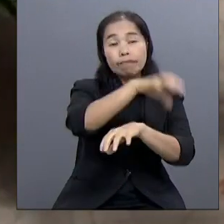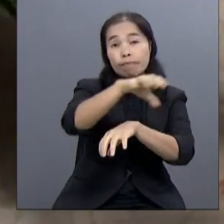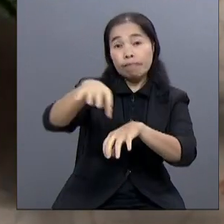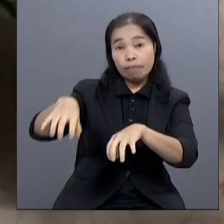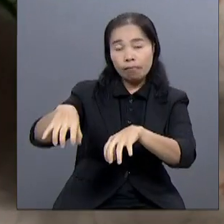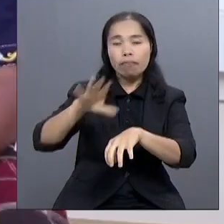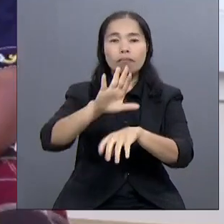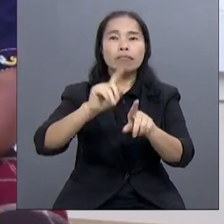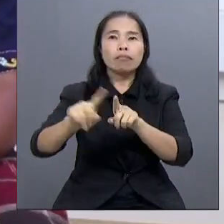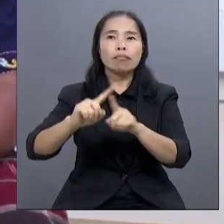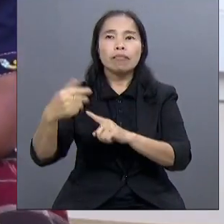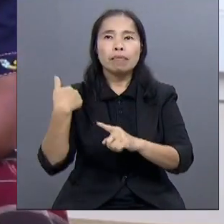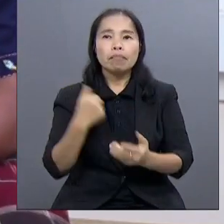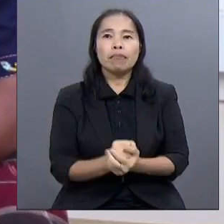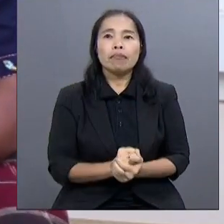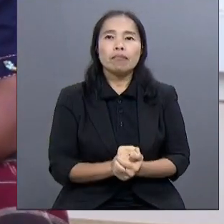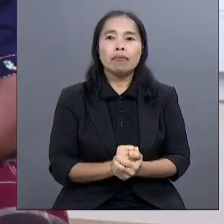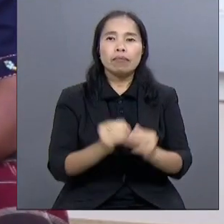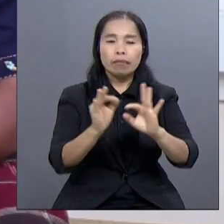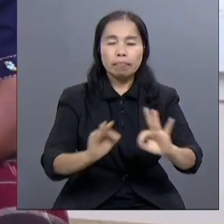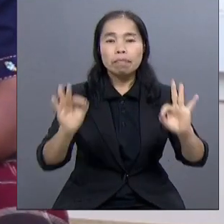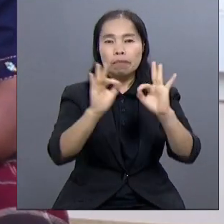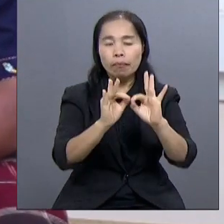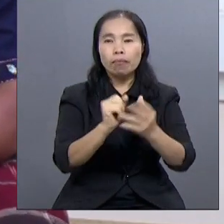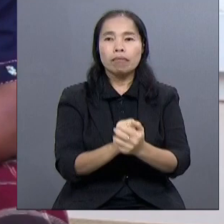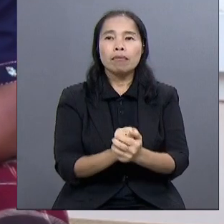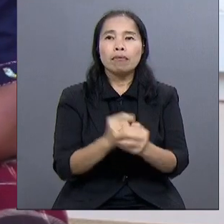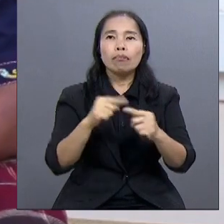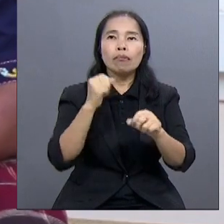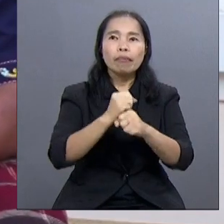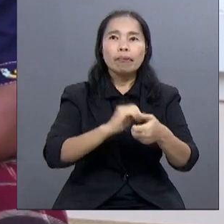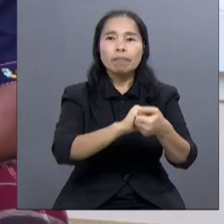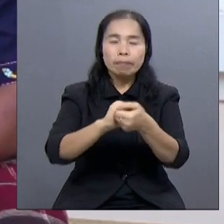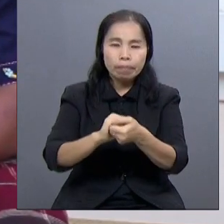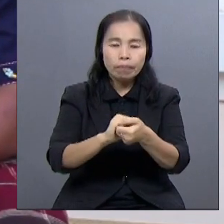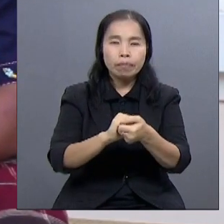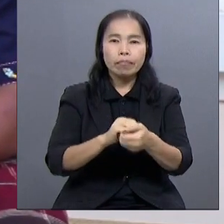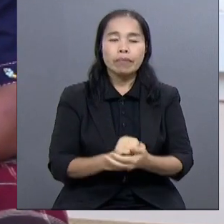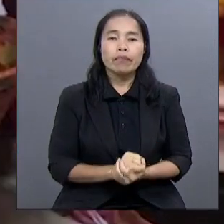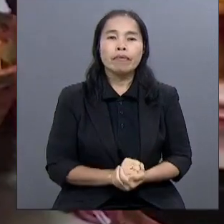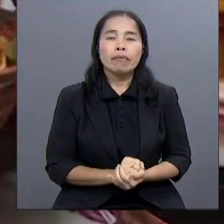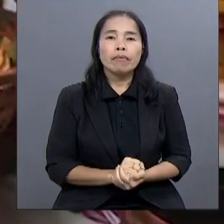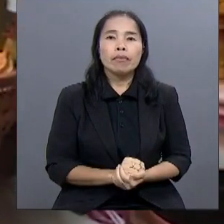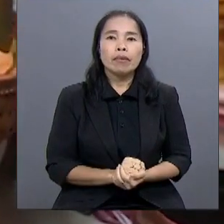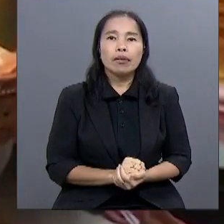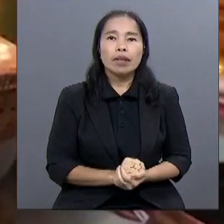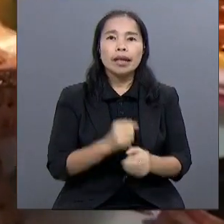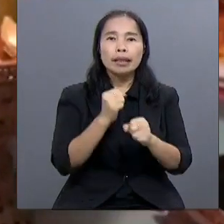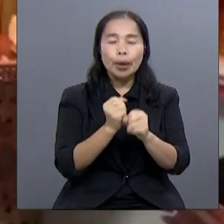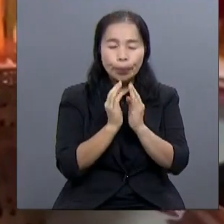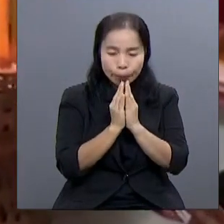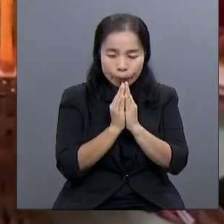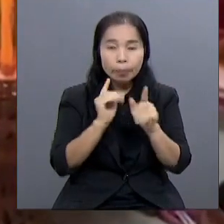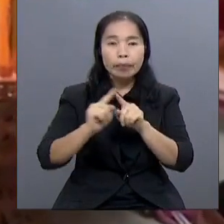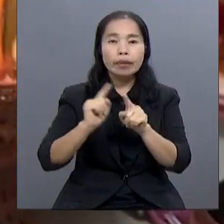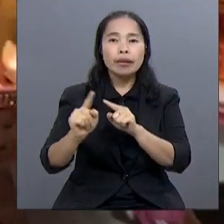ยแต่งเครื่องต่างๆจังบุญพอเบียดจังสิประแจ้งซอยกันประกอบอันนั้นอันนี้ที่เกี่ยวกับข้าหม